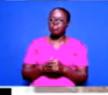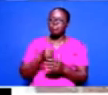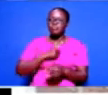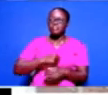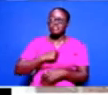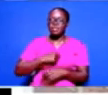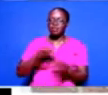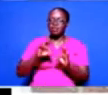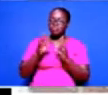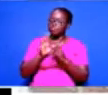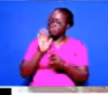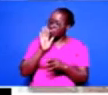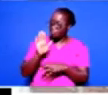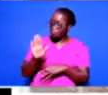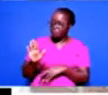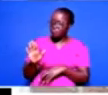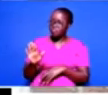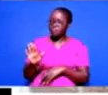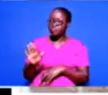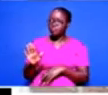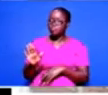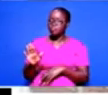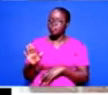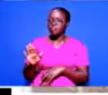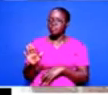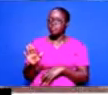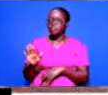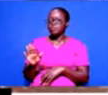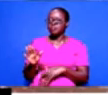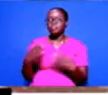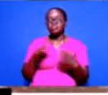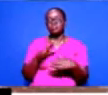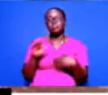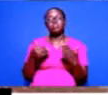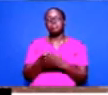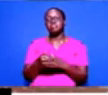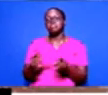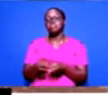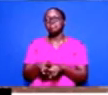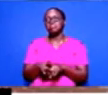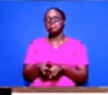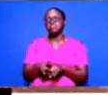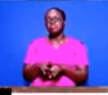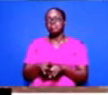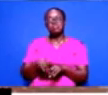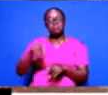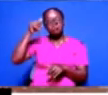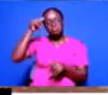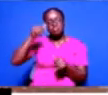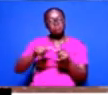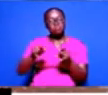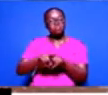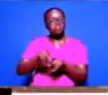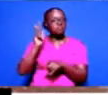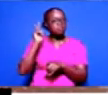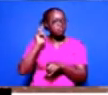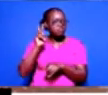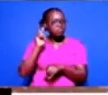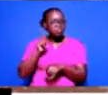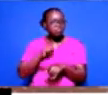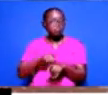yake na watu wake wote. Tunakumbuka kama wakisi wakati wake